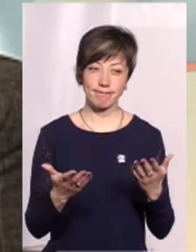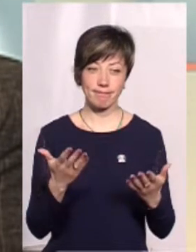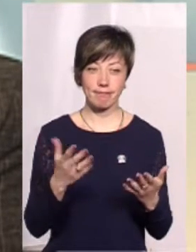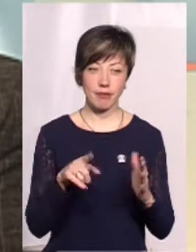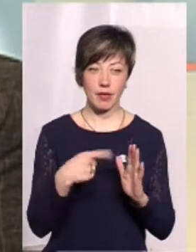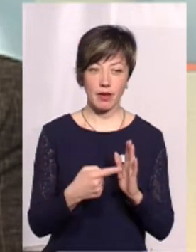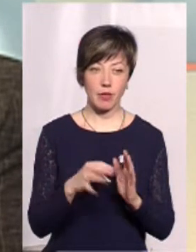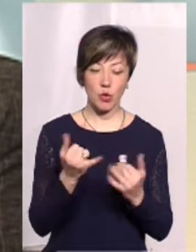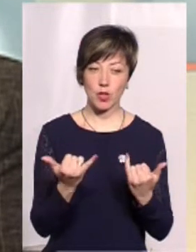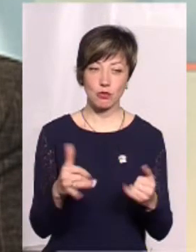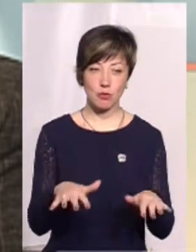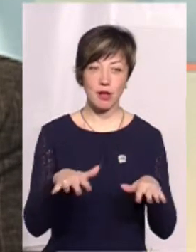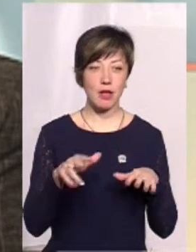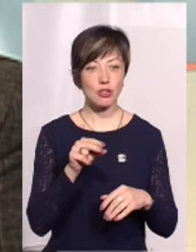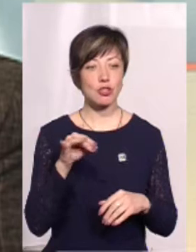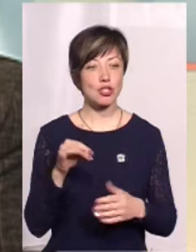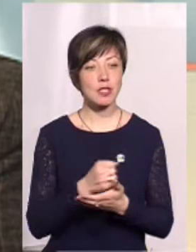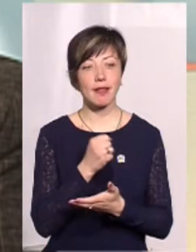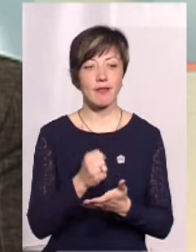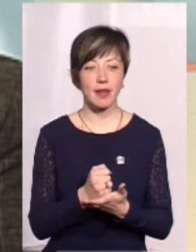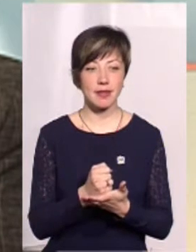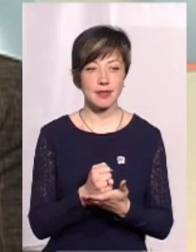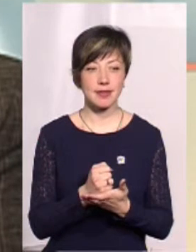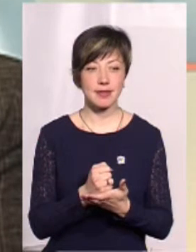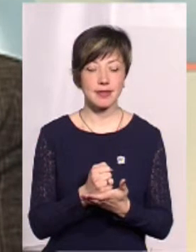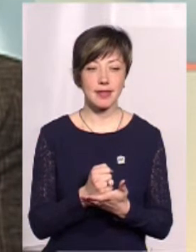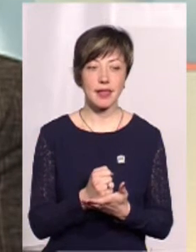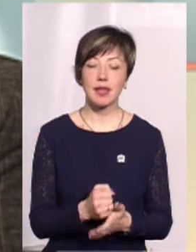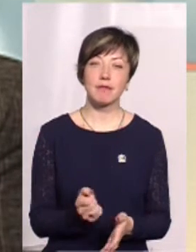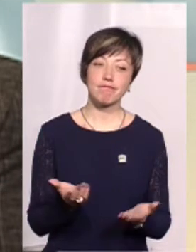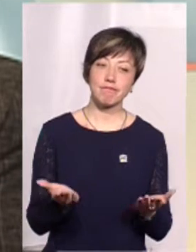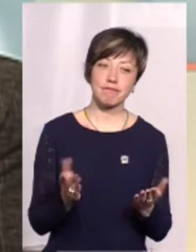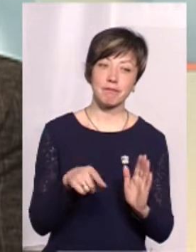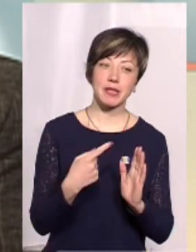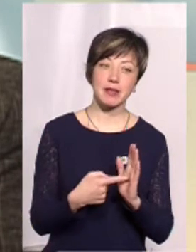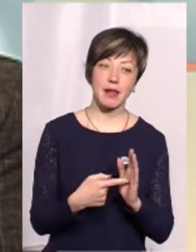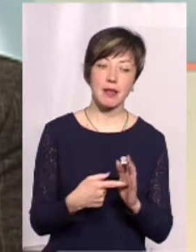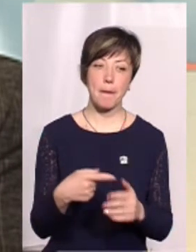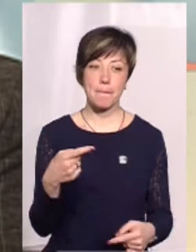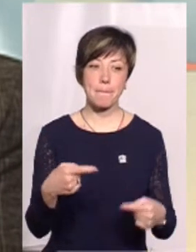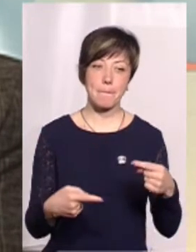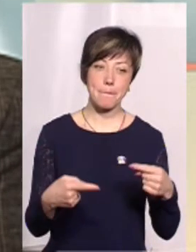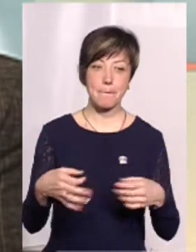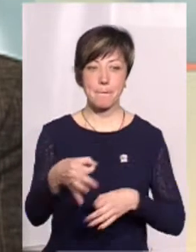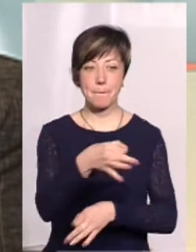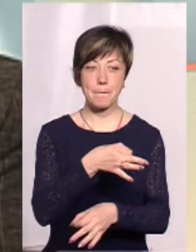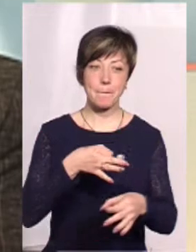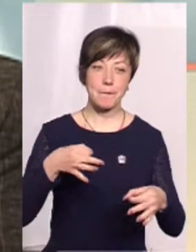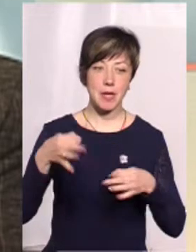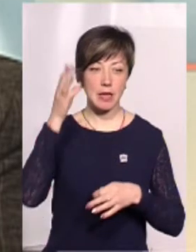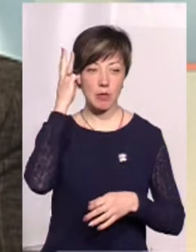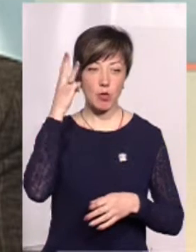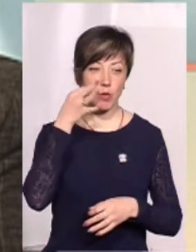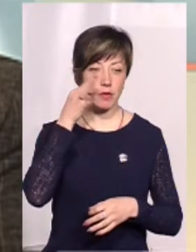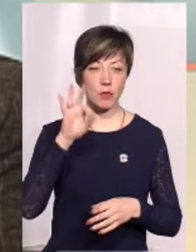питання стосовно нинішнього парламенту, чи він його затвердить. От, тому тут теж тут питання торгів і питання